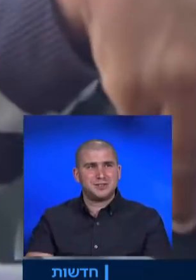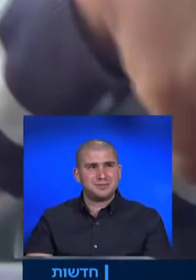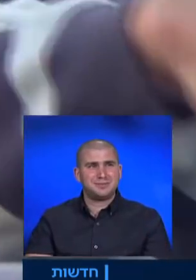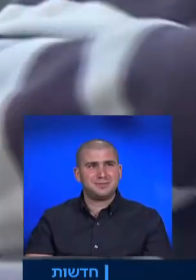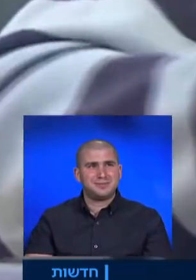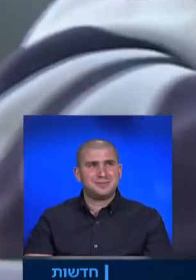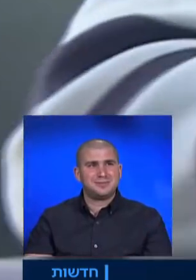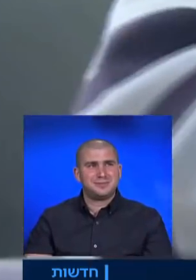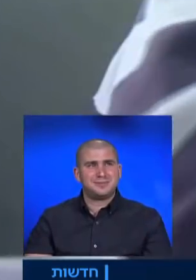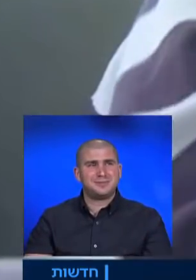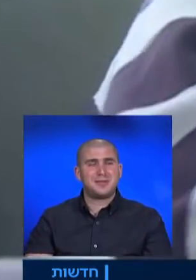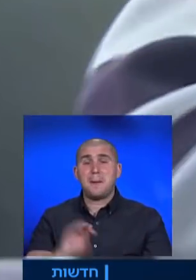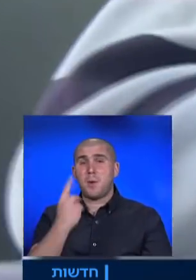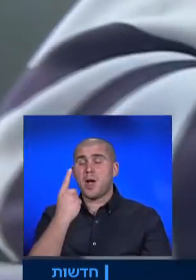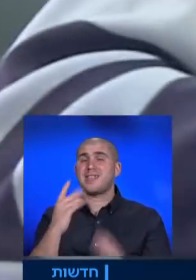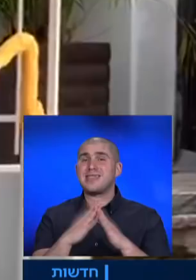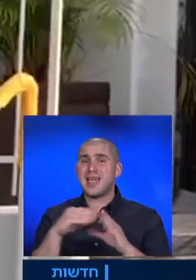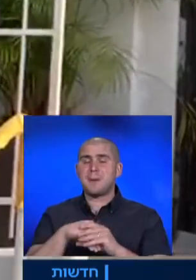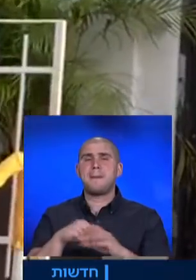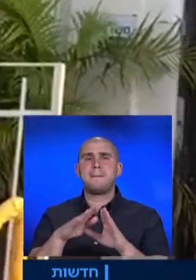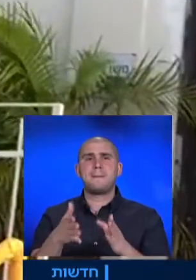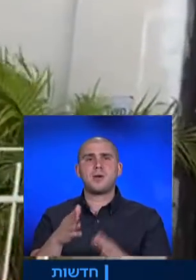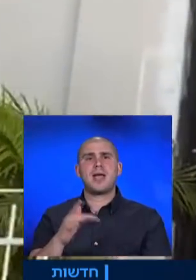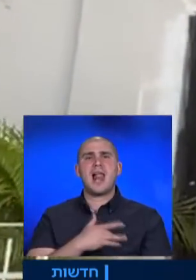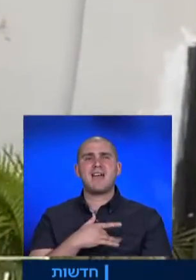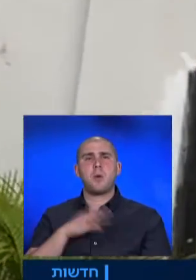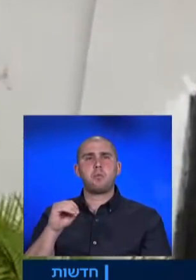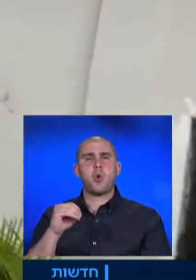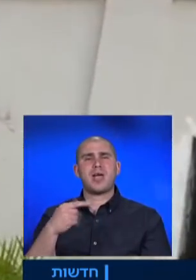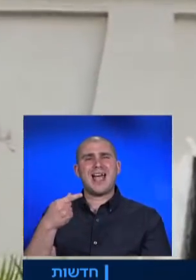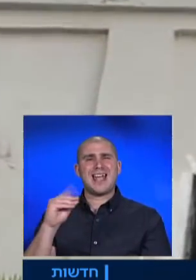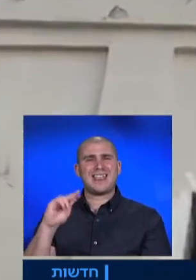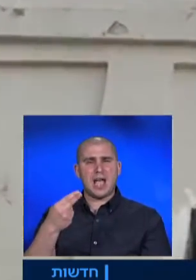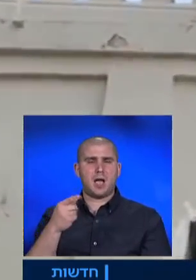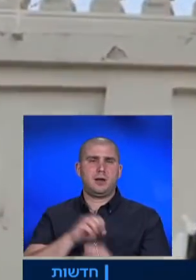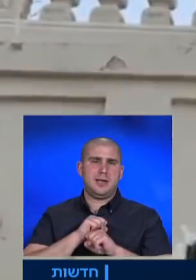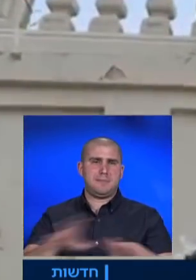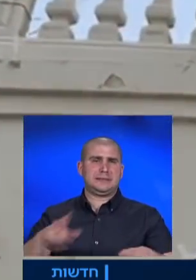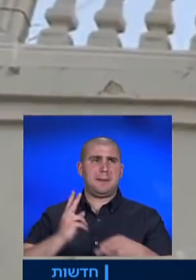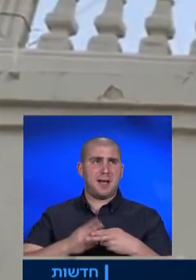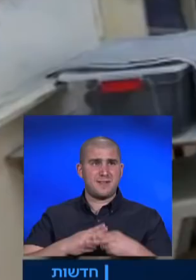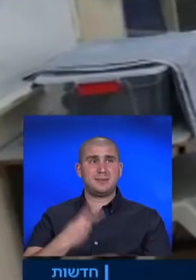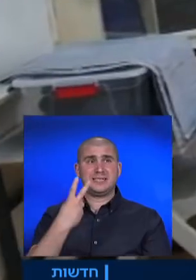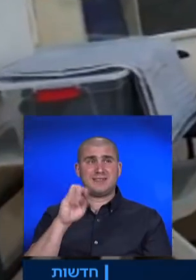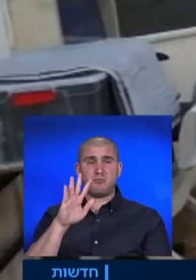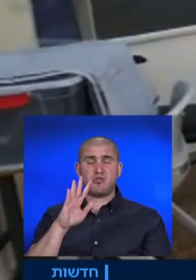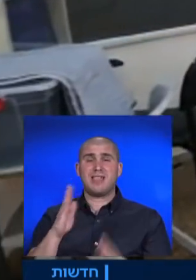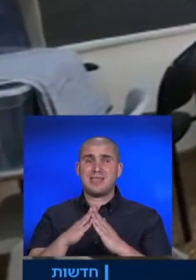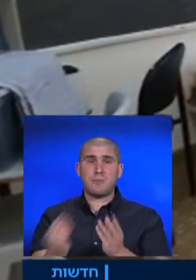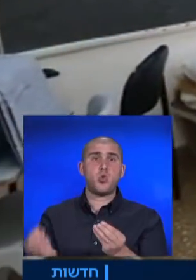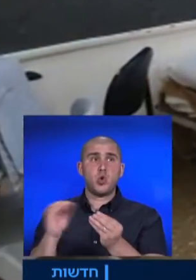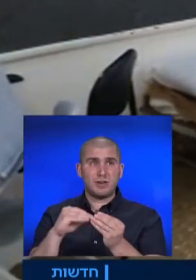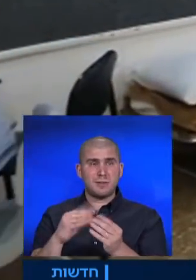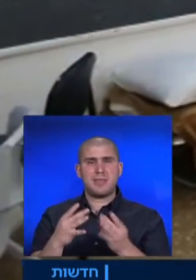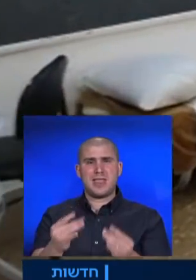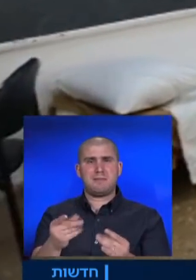נאור הוא אחד הדיירים במעון עלי מוריה בגדרה, שבו התפרצה המגפה, וב-25 דיירים נוספים נדבקו בנגיף